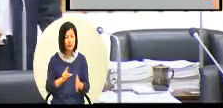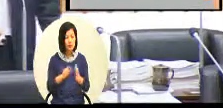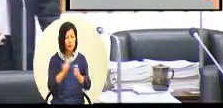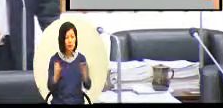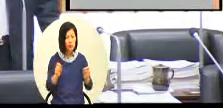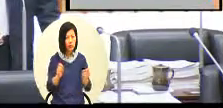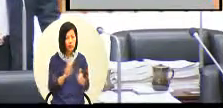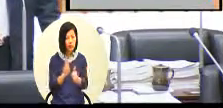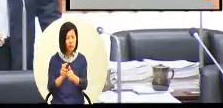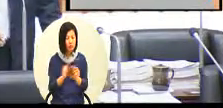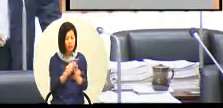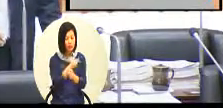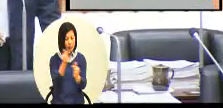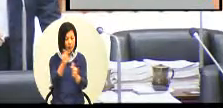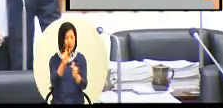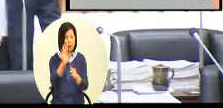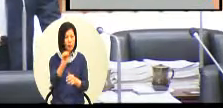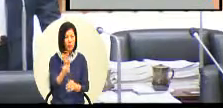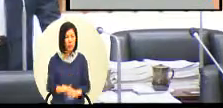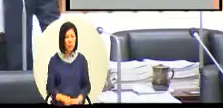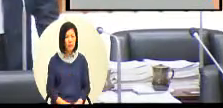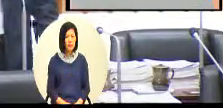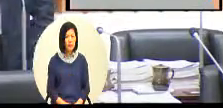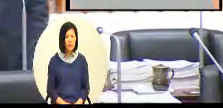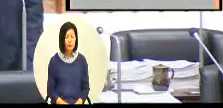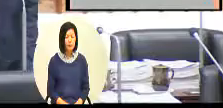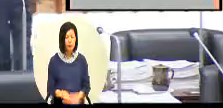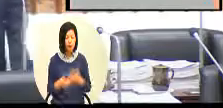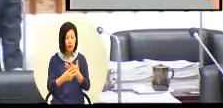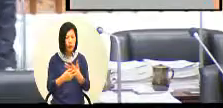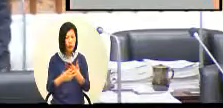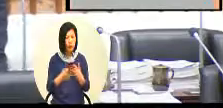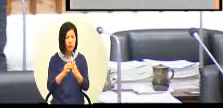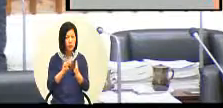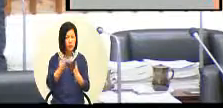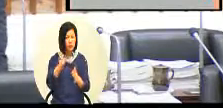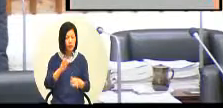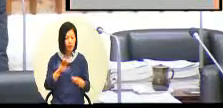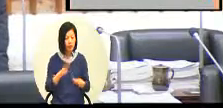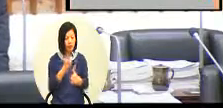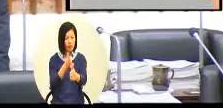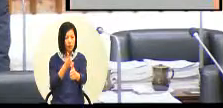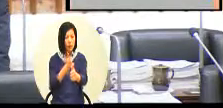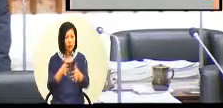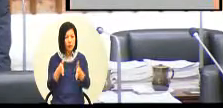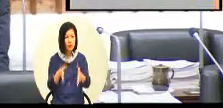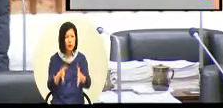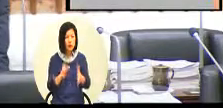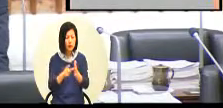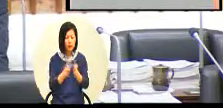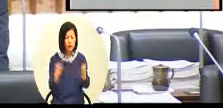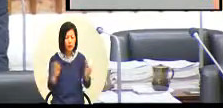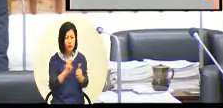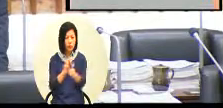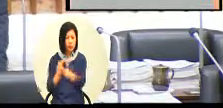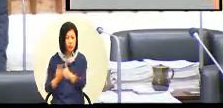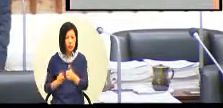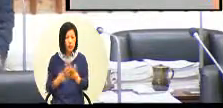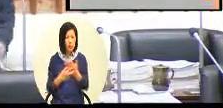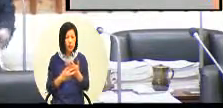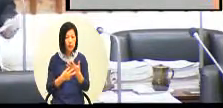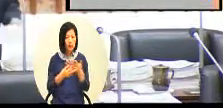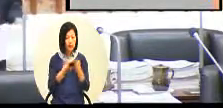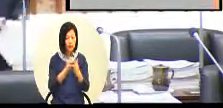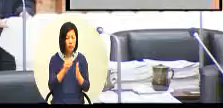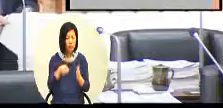那我再请教卫生局局长，卫生局局长，我们现在这个针对的这个长照啊，由卫生局